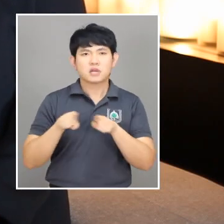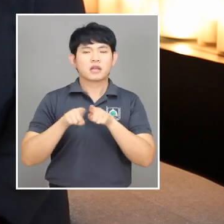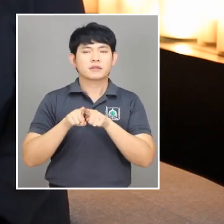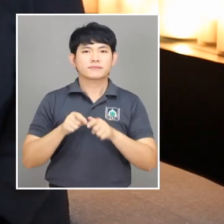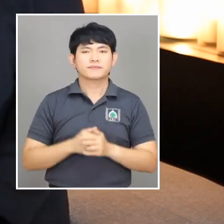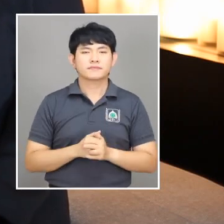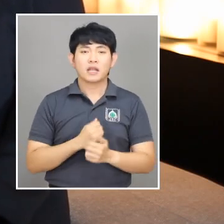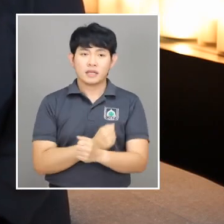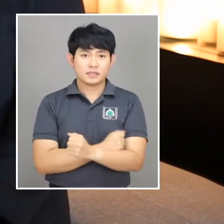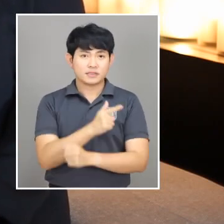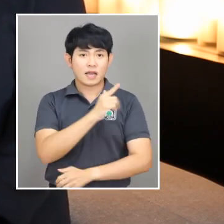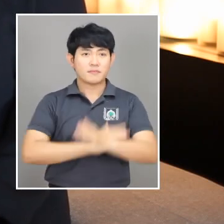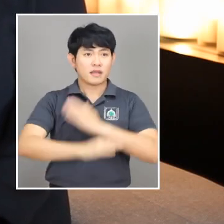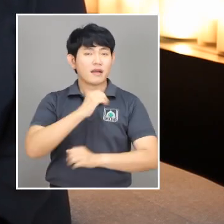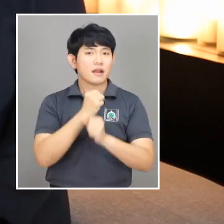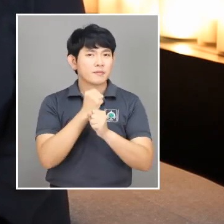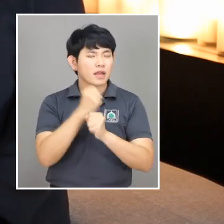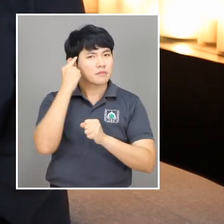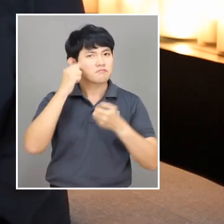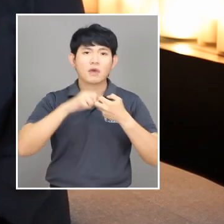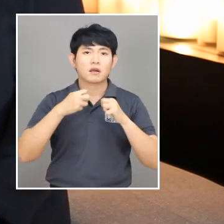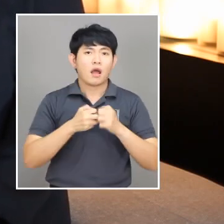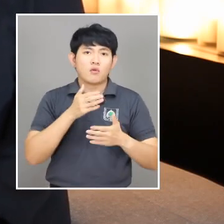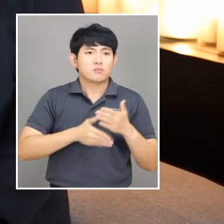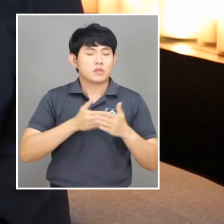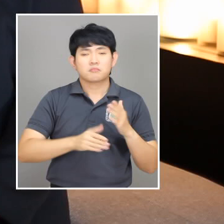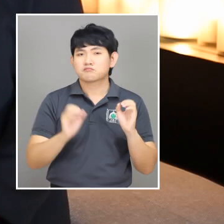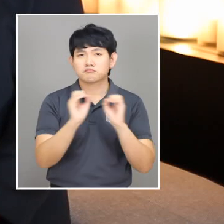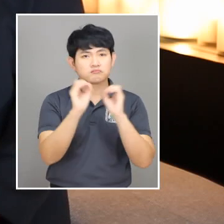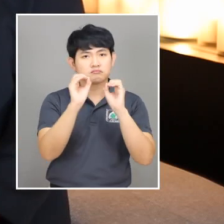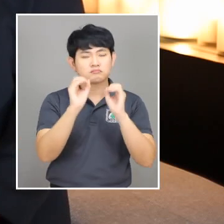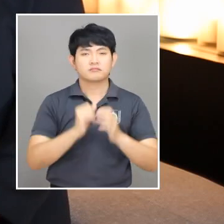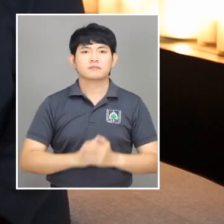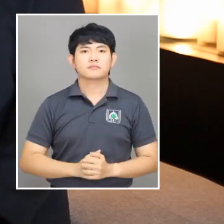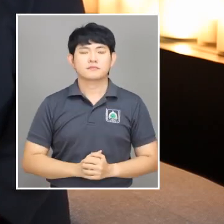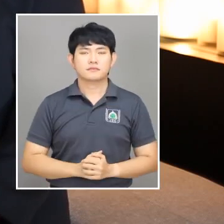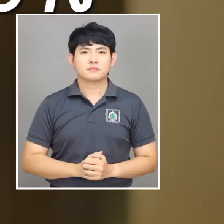จ้างงานคนพิการไม่ได้เป็นอุปสรรคในการทำงานใดๆเลย